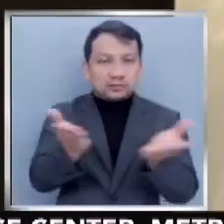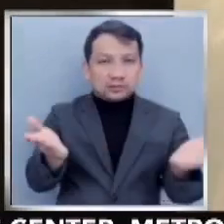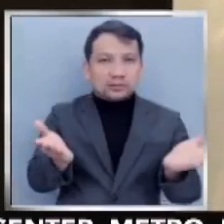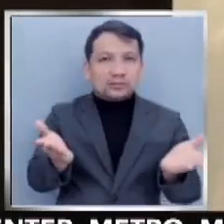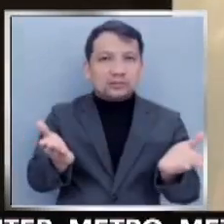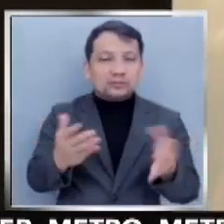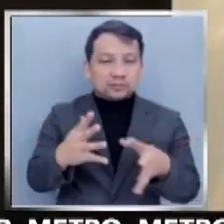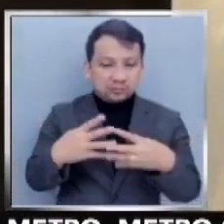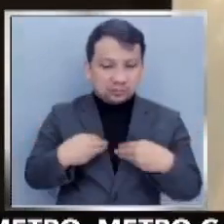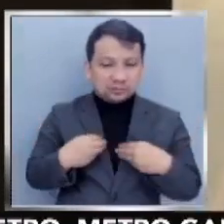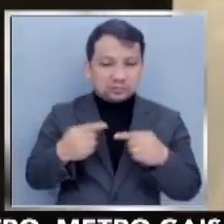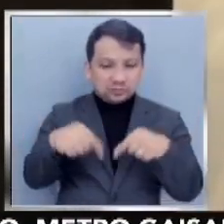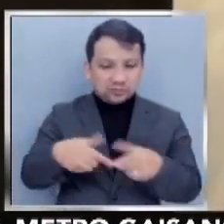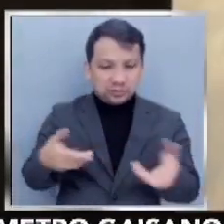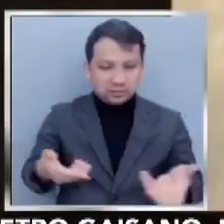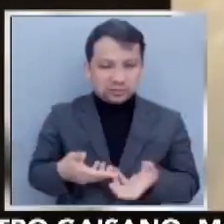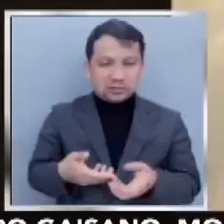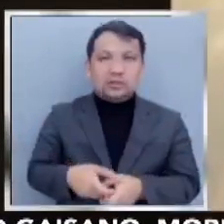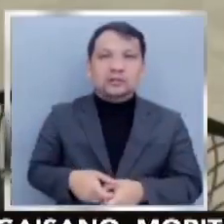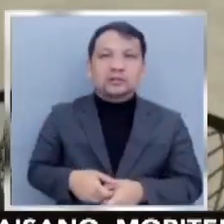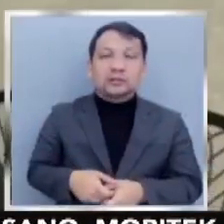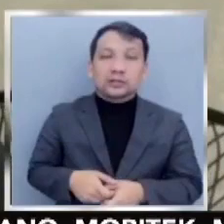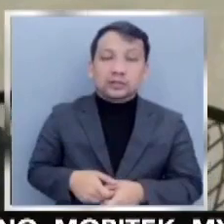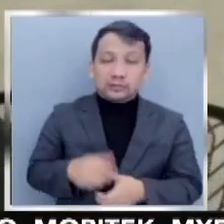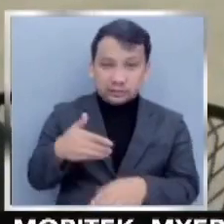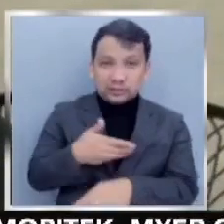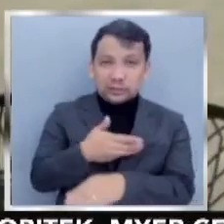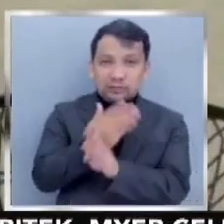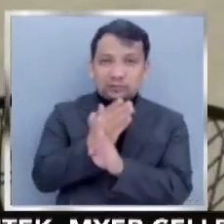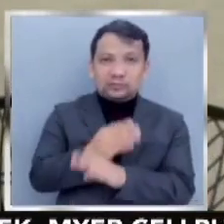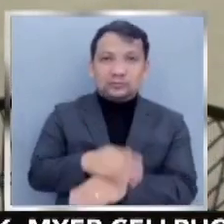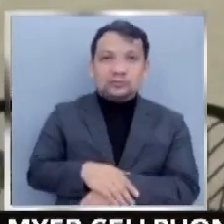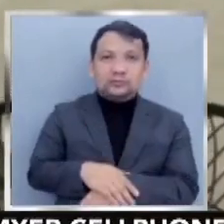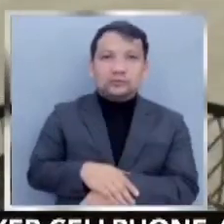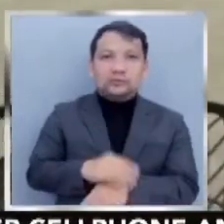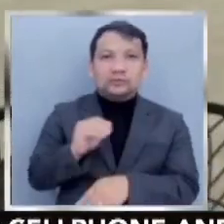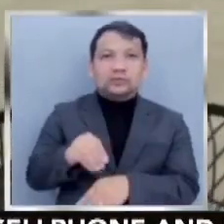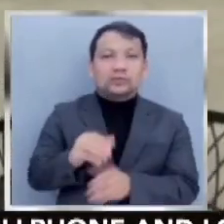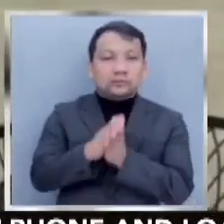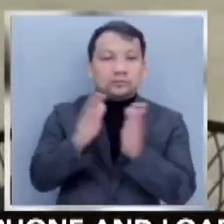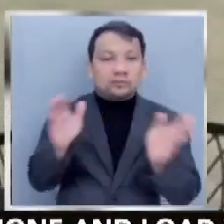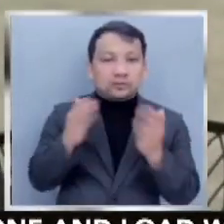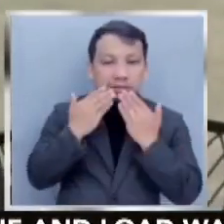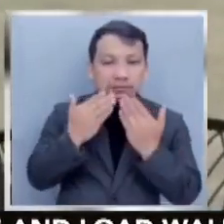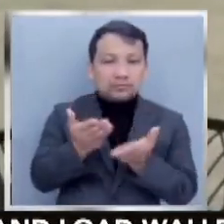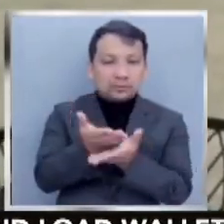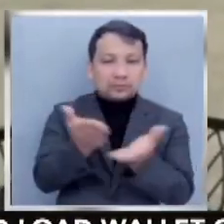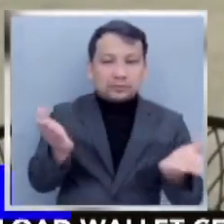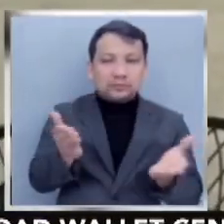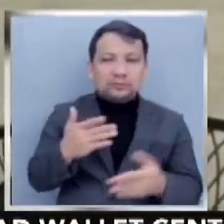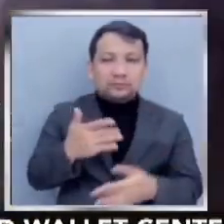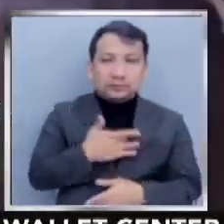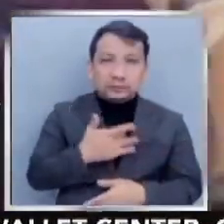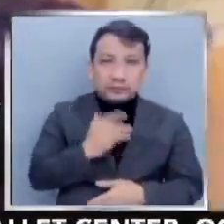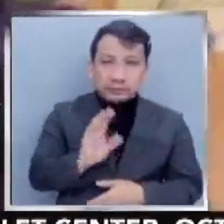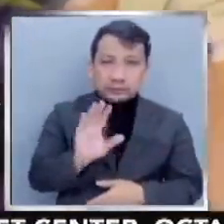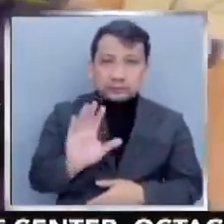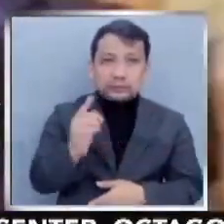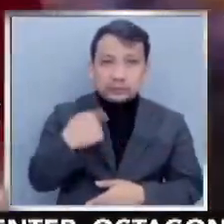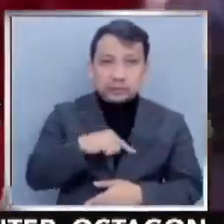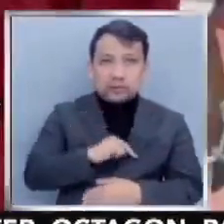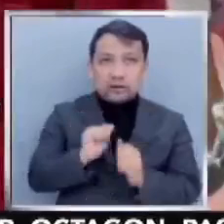na pagtanggap niyo po sa amin dito sa Davao. Sobrang grateful kami dahil pinaparamdam nila sa amin kung gaano